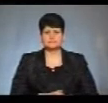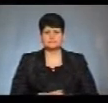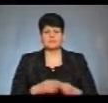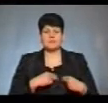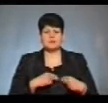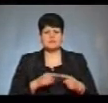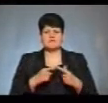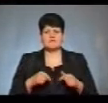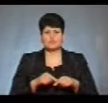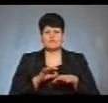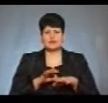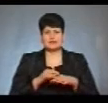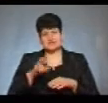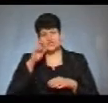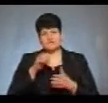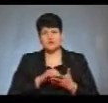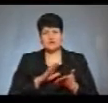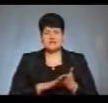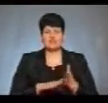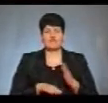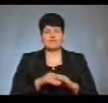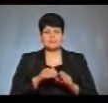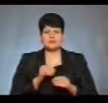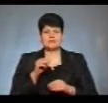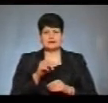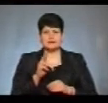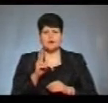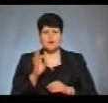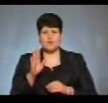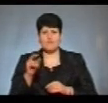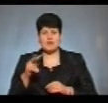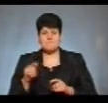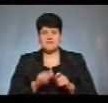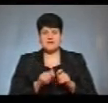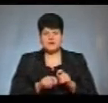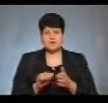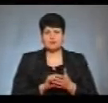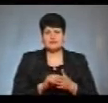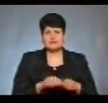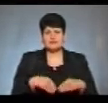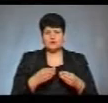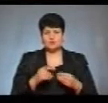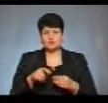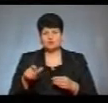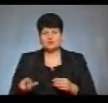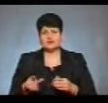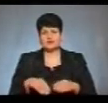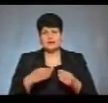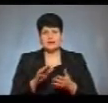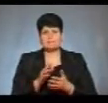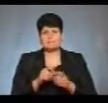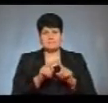Працівник відділу ведення Державного реєстру виборців Тетяна Коваль перевіряє документи, які подають люди, і видає бланки на заяви.